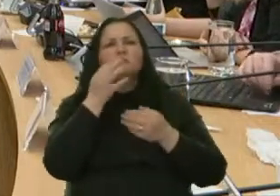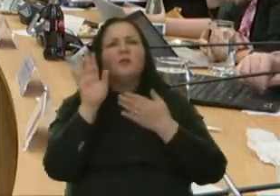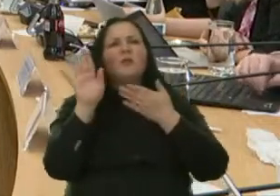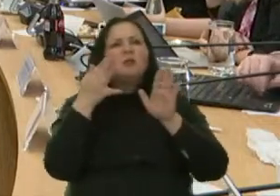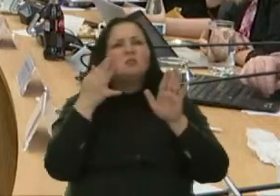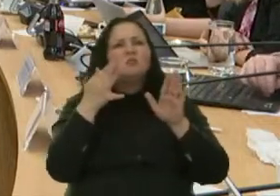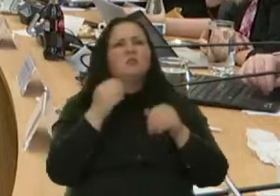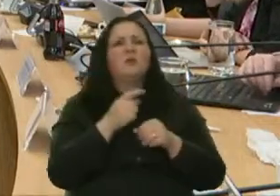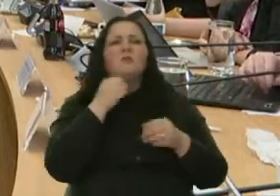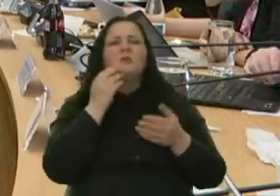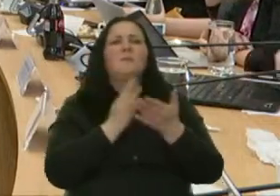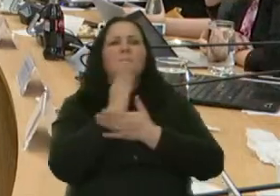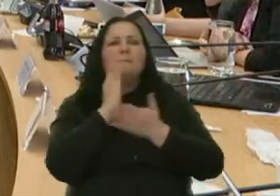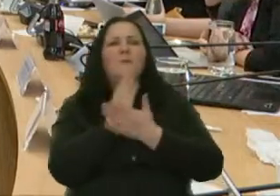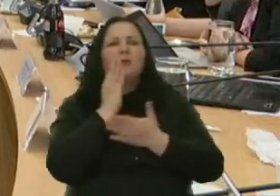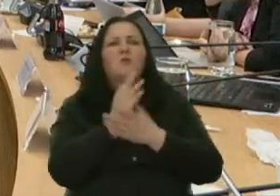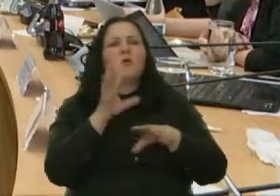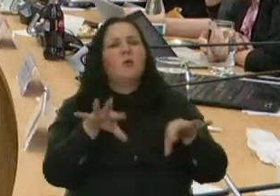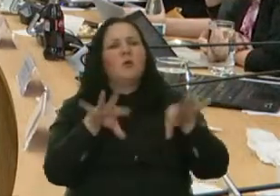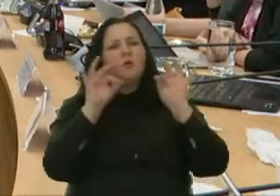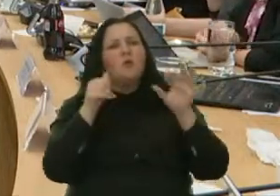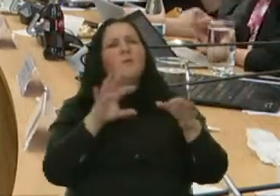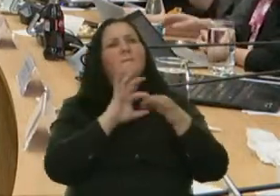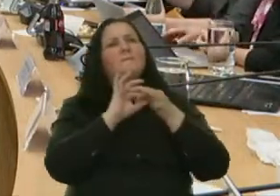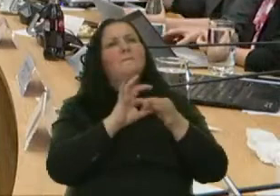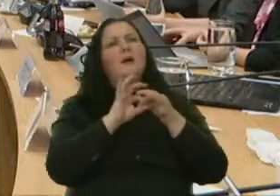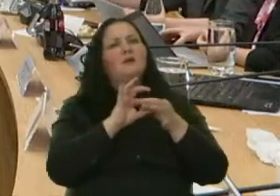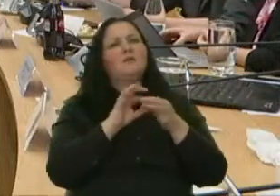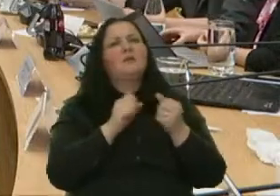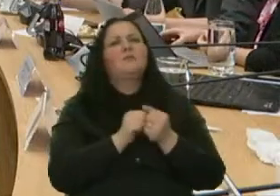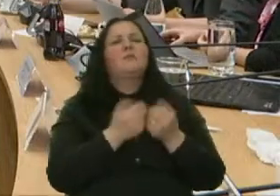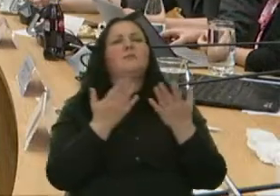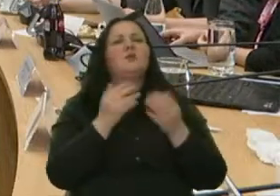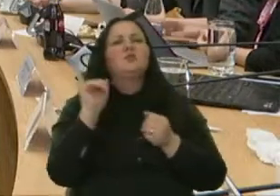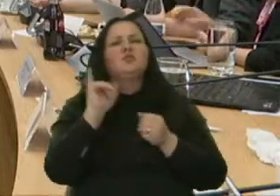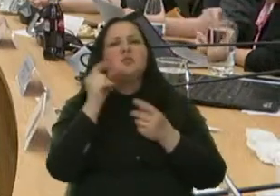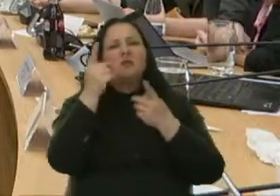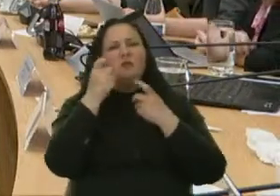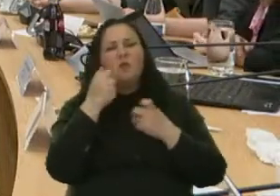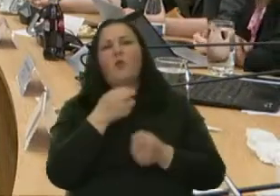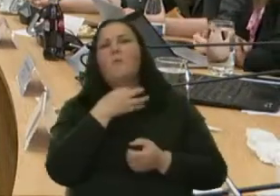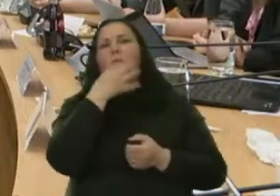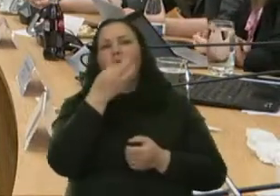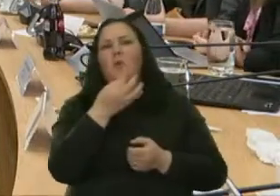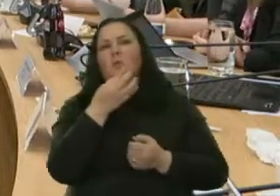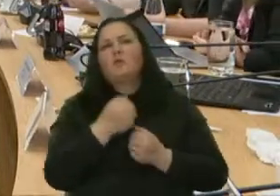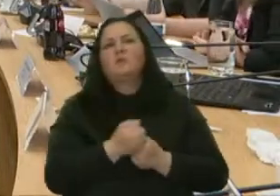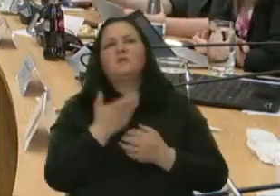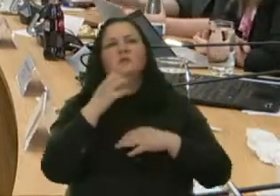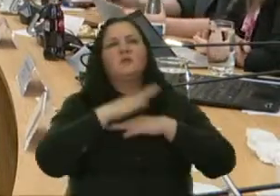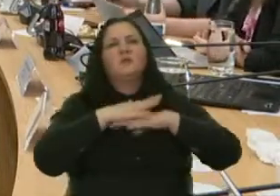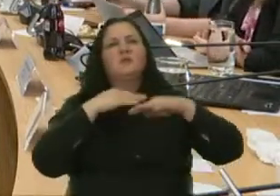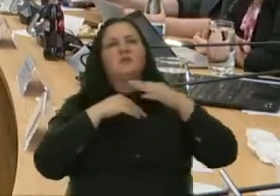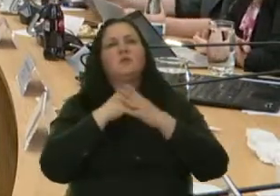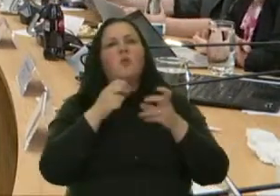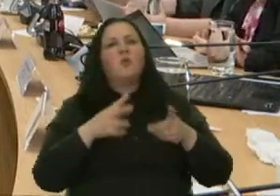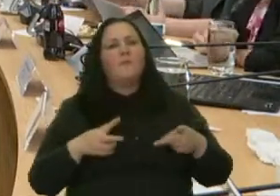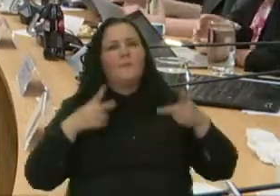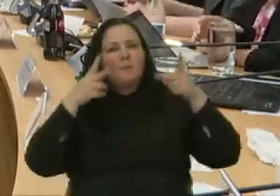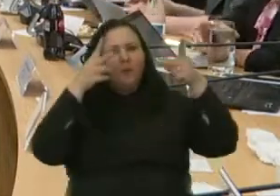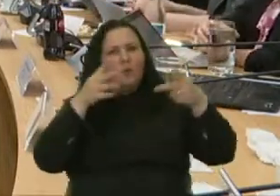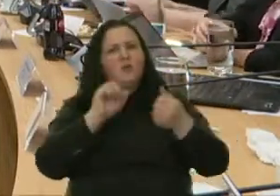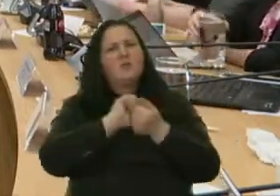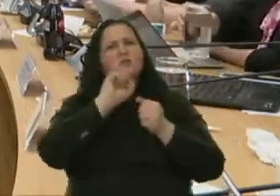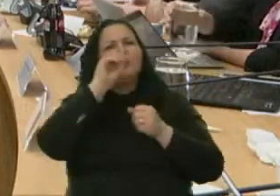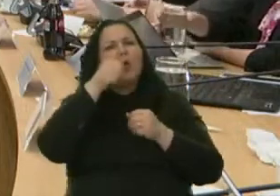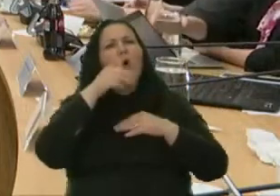a spus că întotdeauna va găsi un partener în domnia sa pe cel care vine cu o propunere să construiască un pod sau să pună o